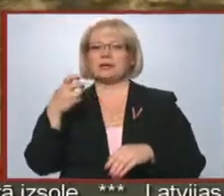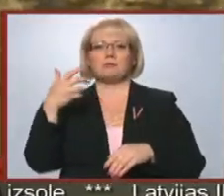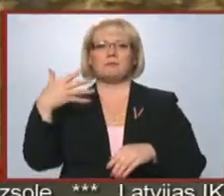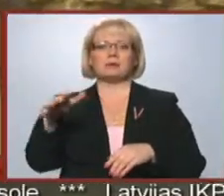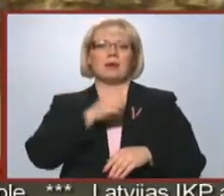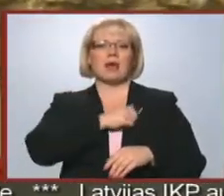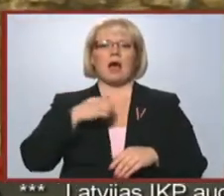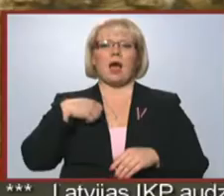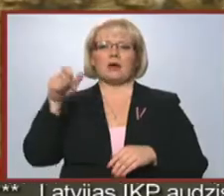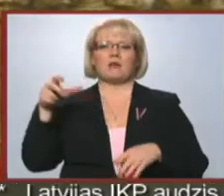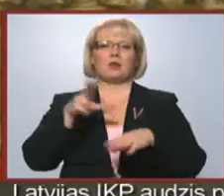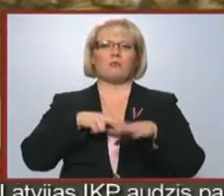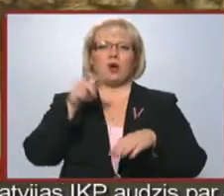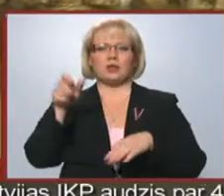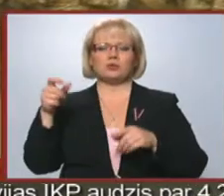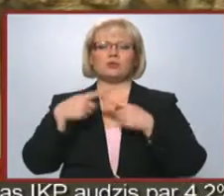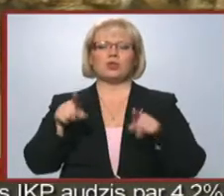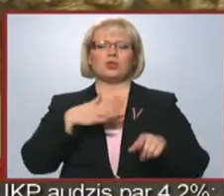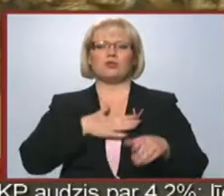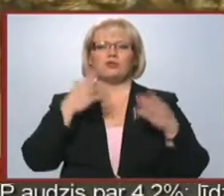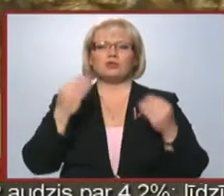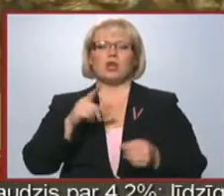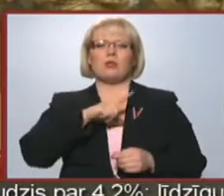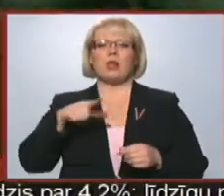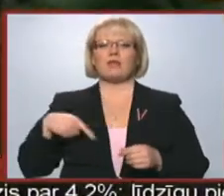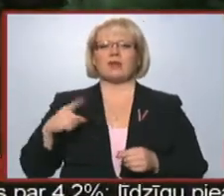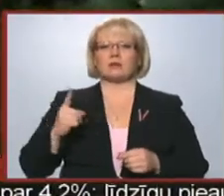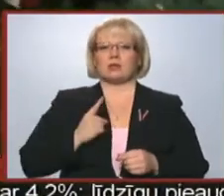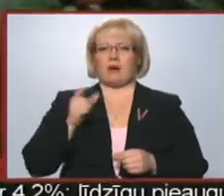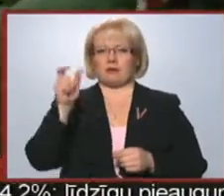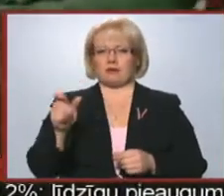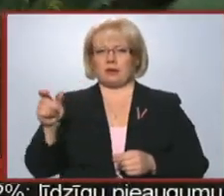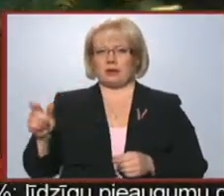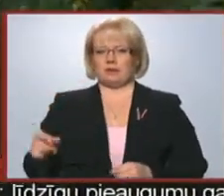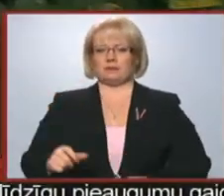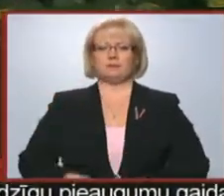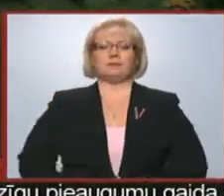350 karavīru, policistu un citu mūsdienu Latvijas sargu.